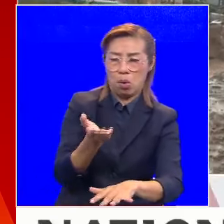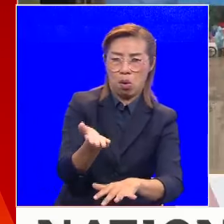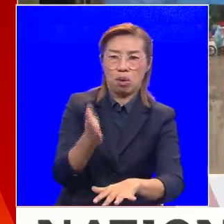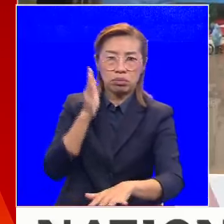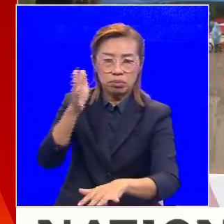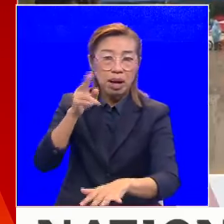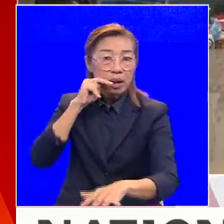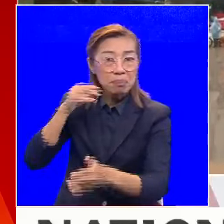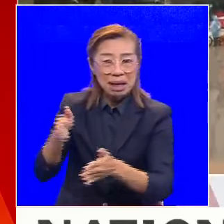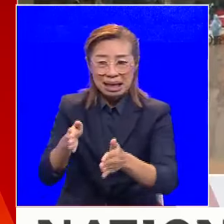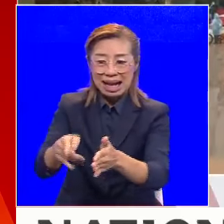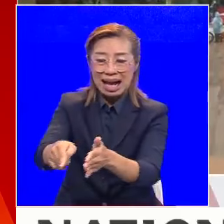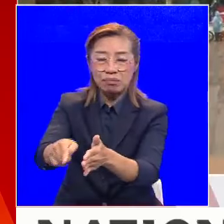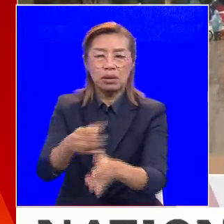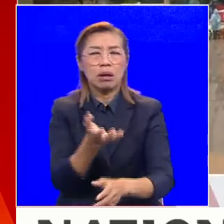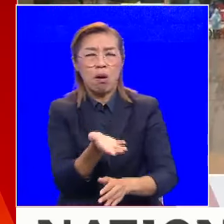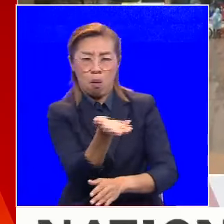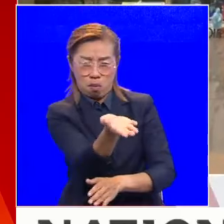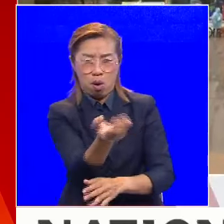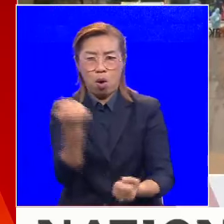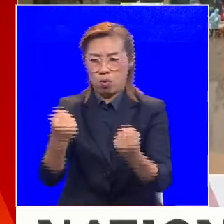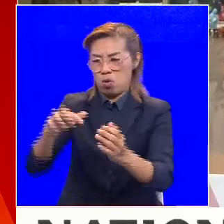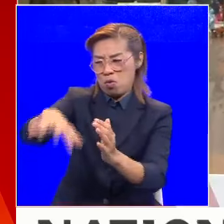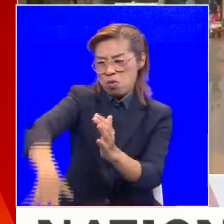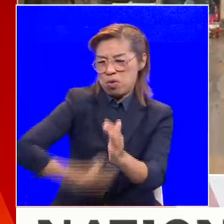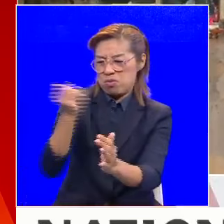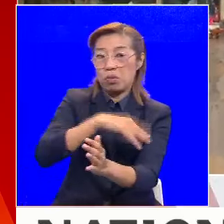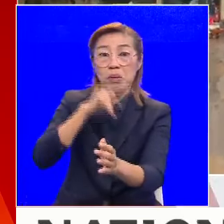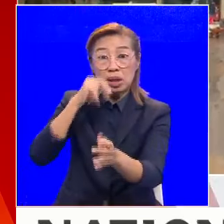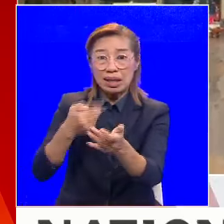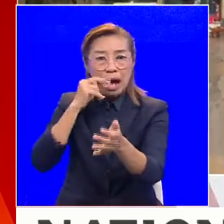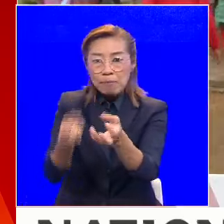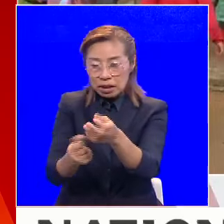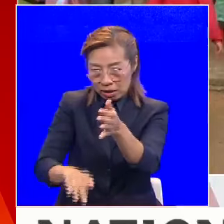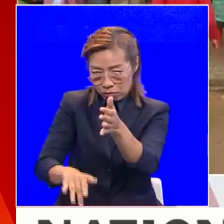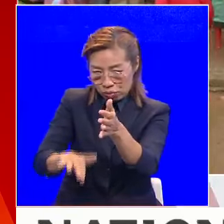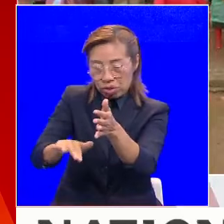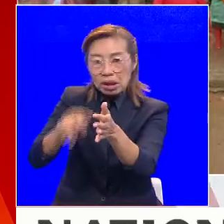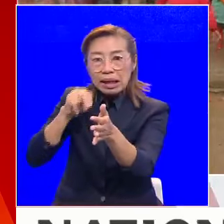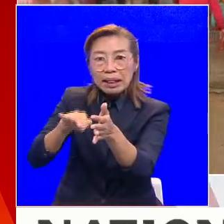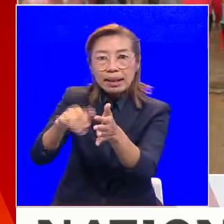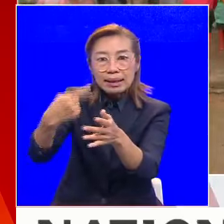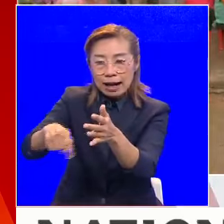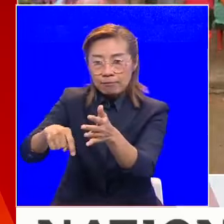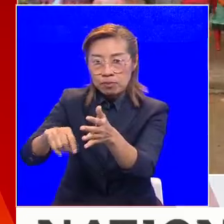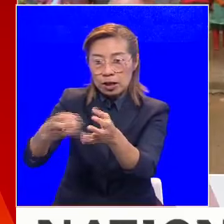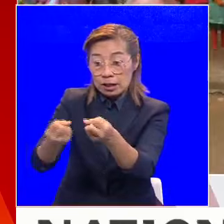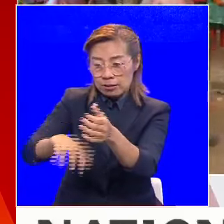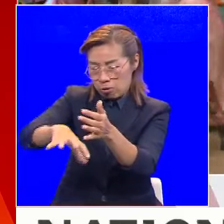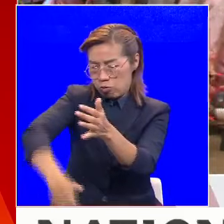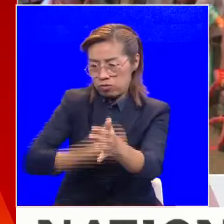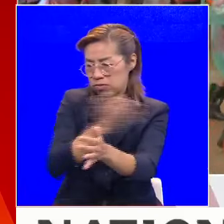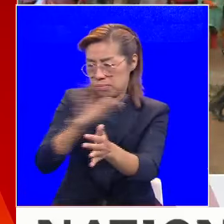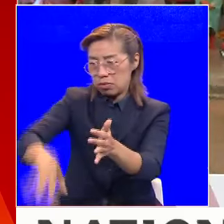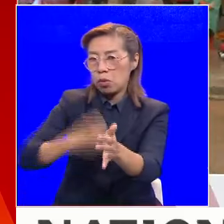ให้มันลึกเหมือนกับ 4-50 ปีก่อนก็เก็บของที่มันที่ว่าของใช้ไฟฟ้า